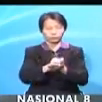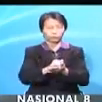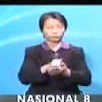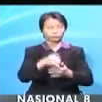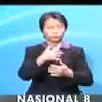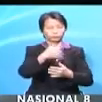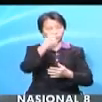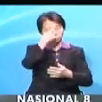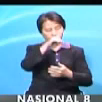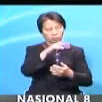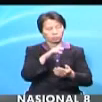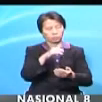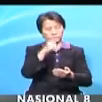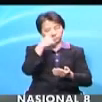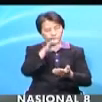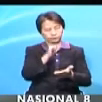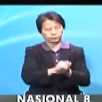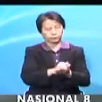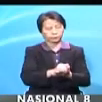demikian oleh demikian